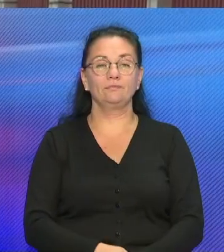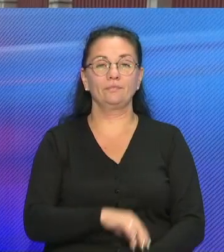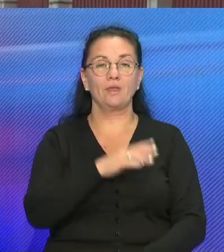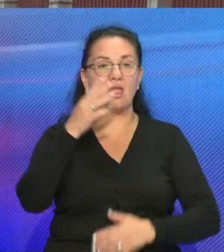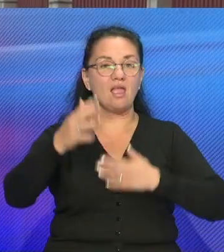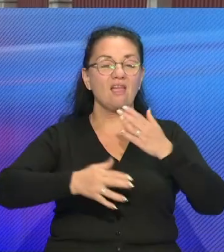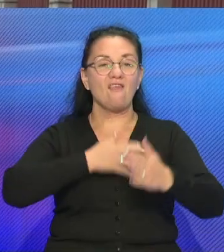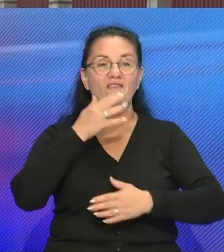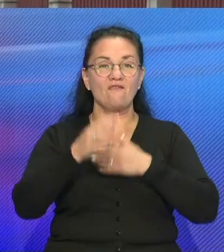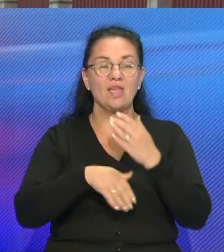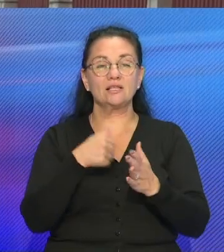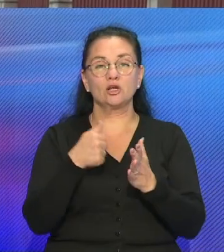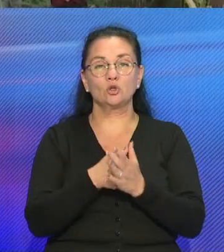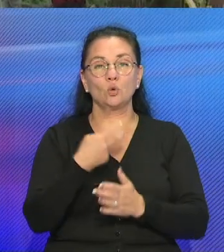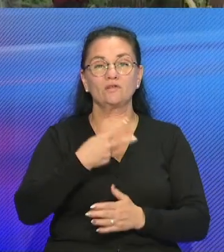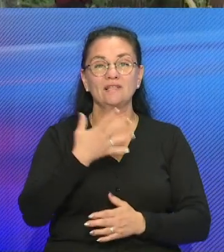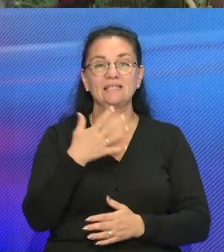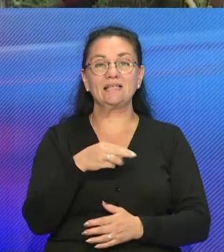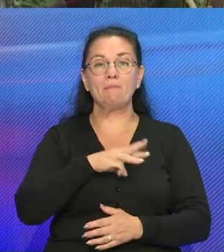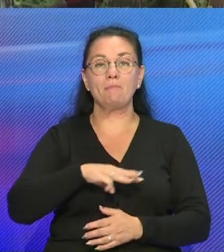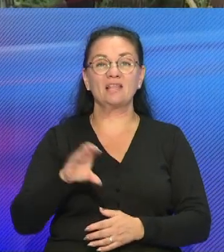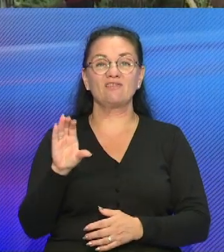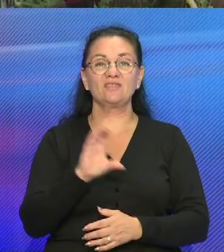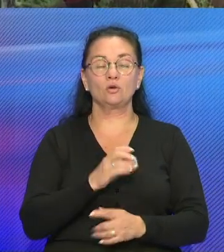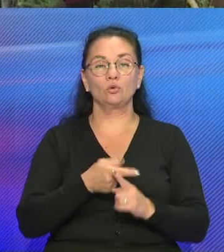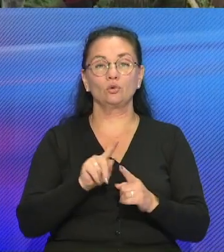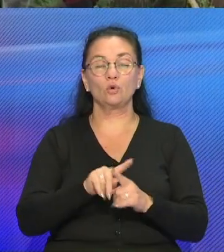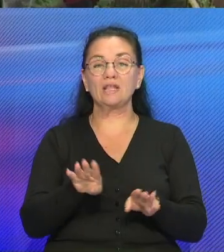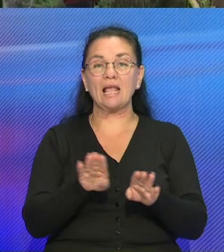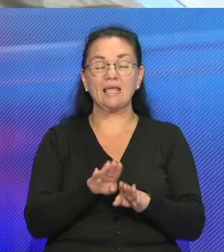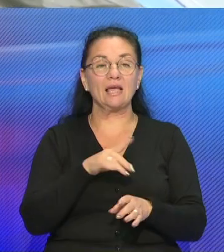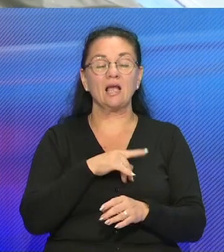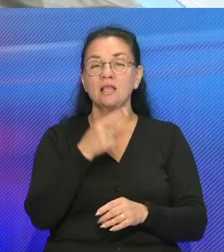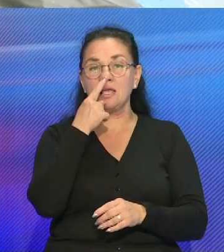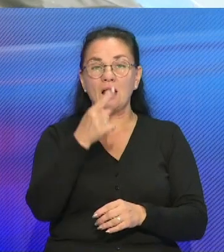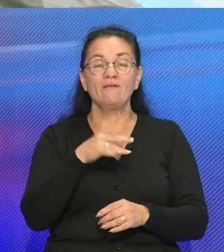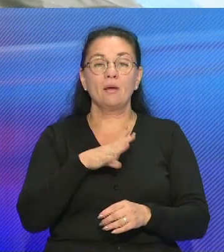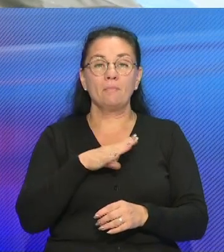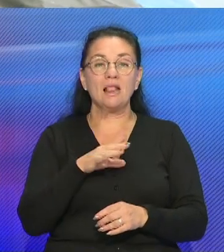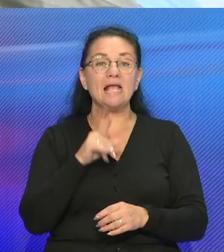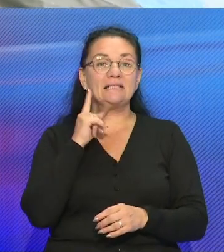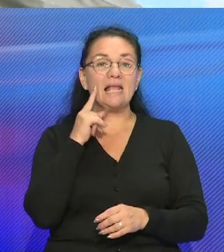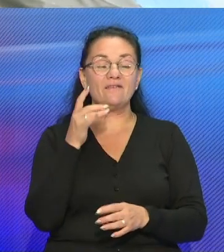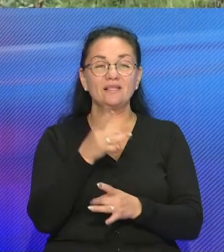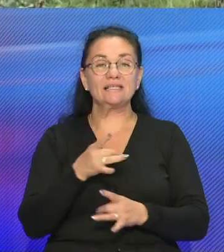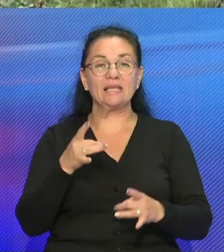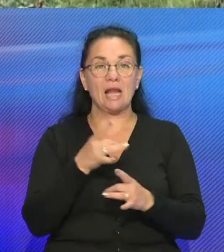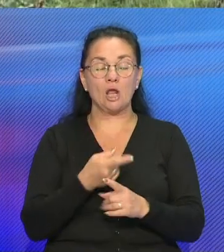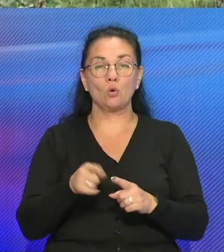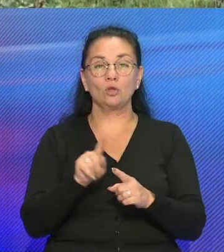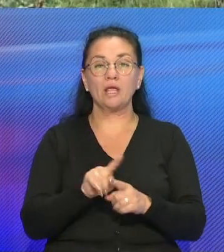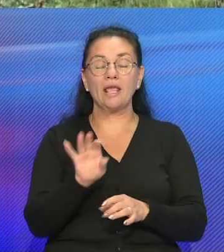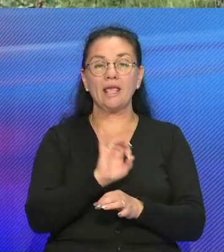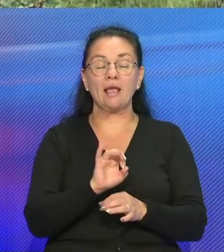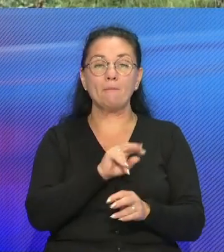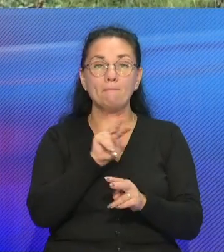Ветер с порывами до 25 метров за секунду. Такие не так давно зведал Зельвинский район. Каб оценить разбуральную силу, достатково зернуть